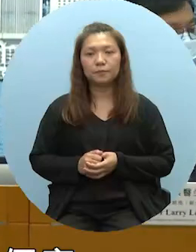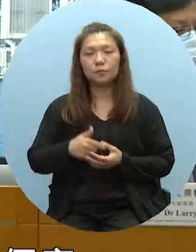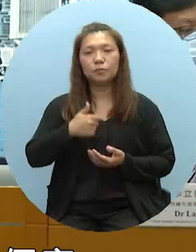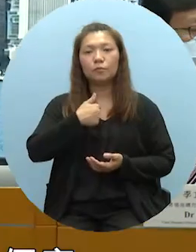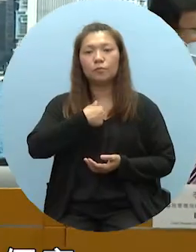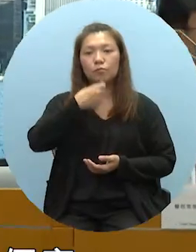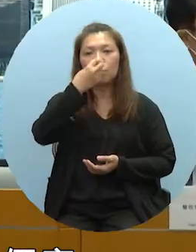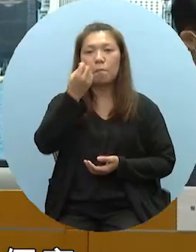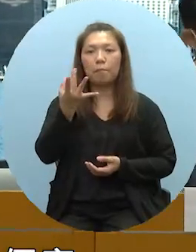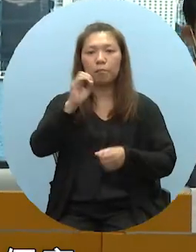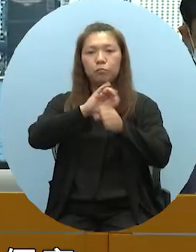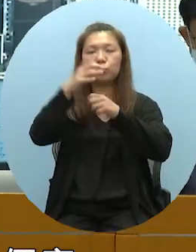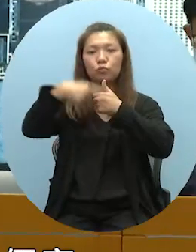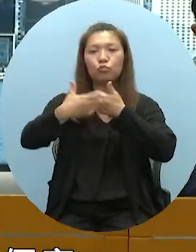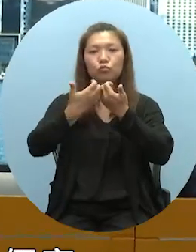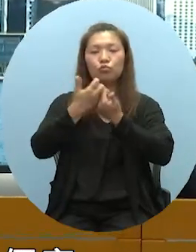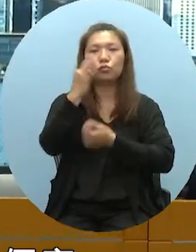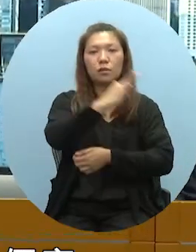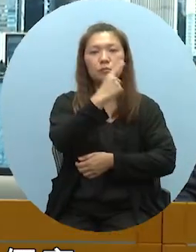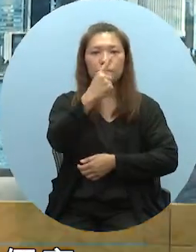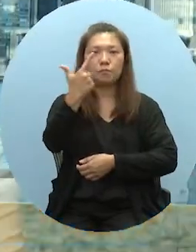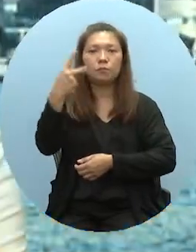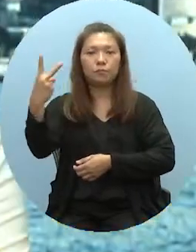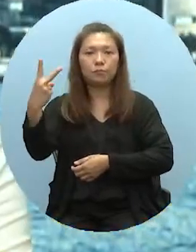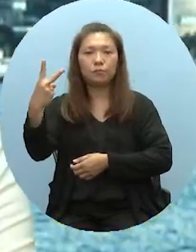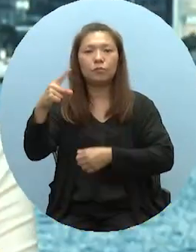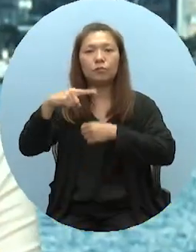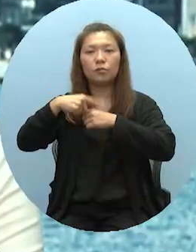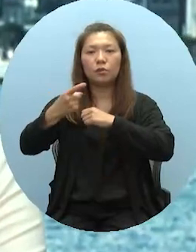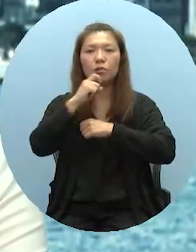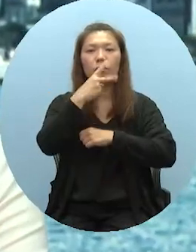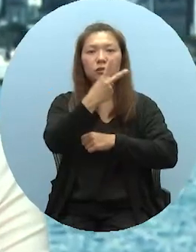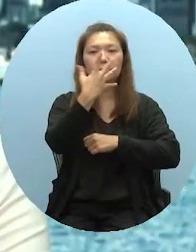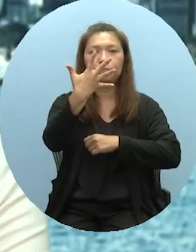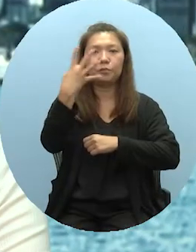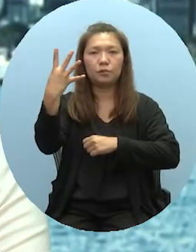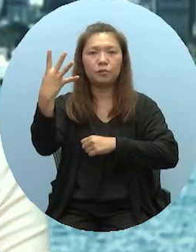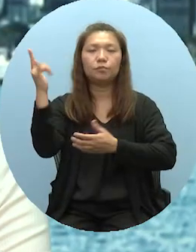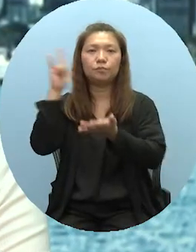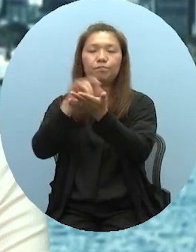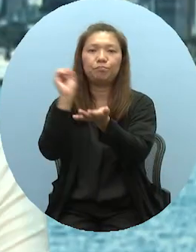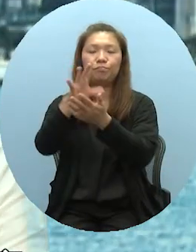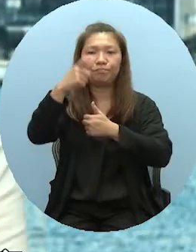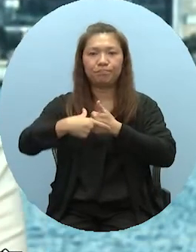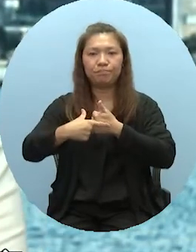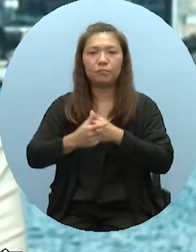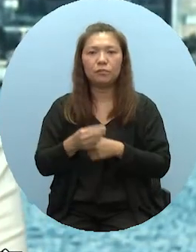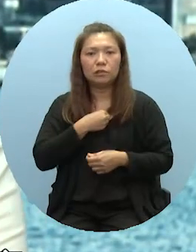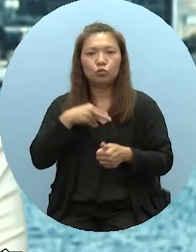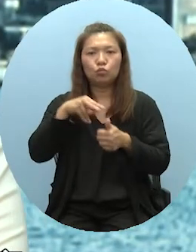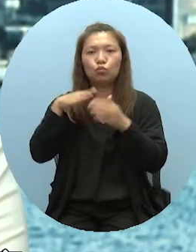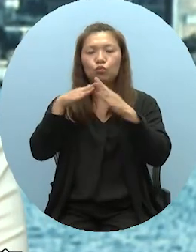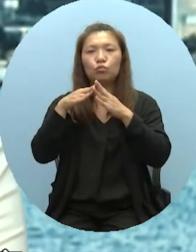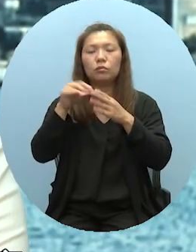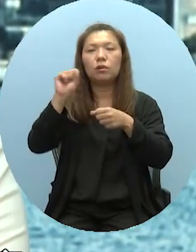我哋本地阳性个案嘅总数系3182宗，另外我哋有254宗输入性个案。医管局就